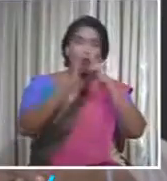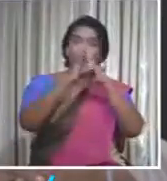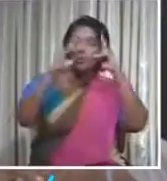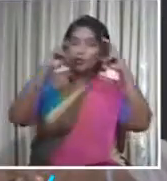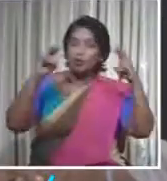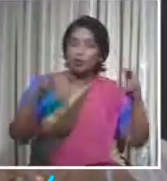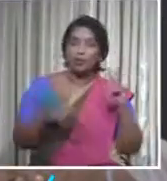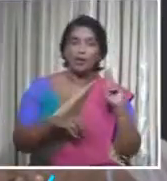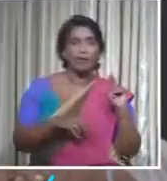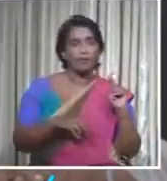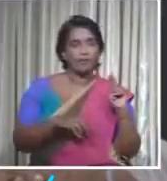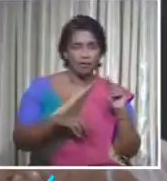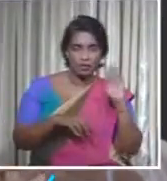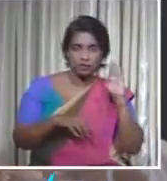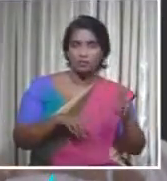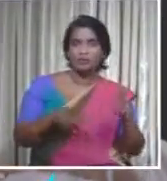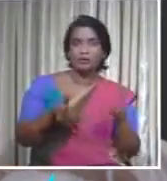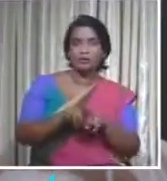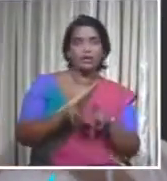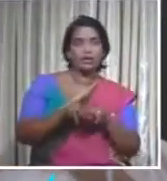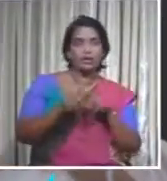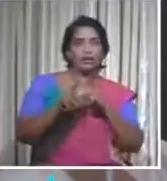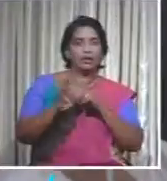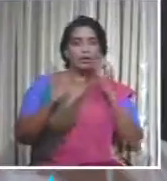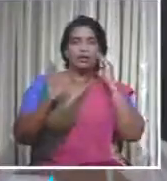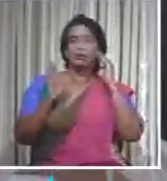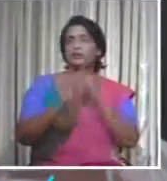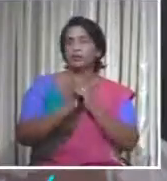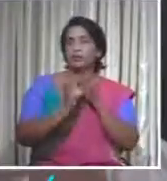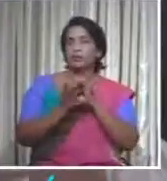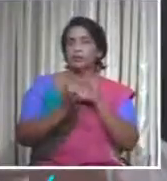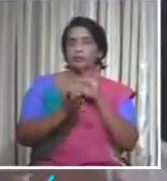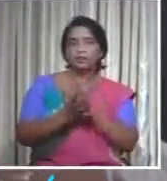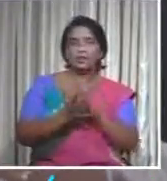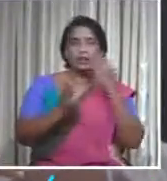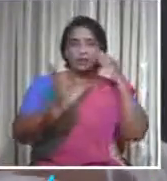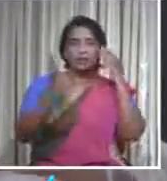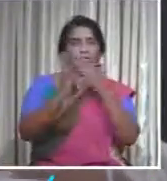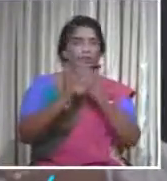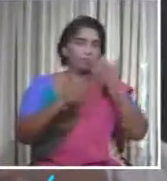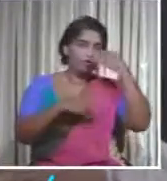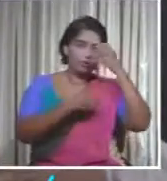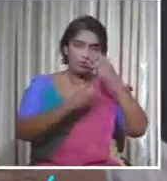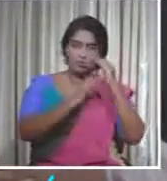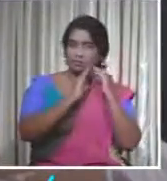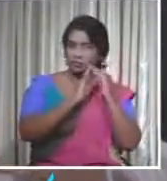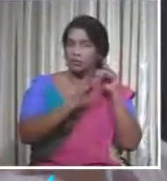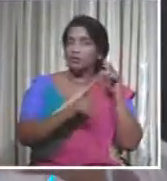तिणकल पदवे आगे नान सिंग पाल इलाक्य